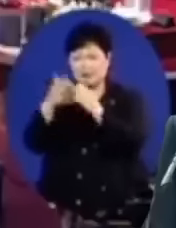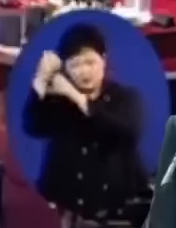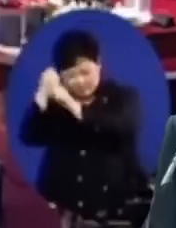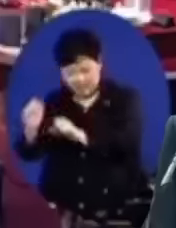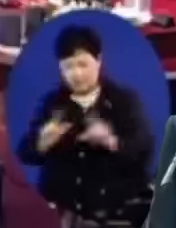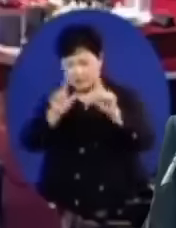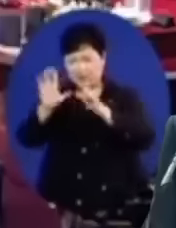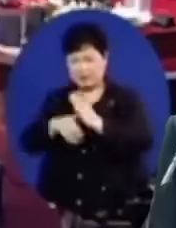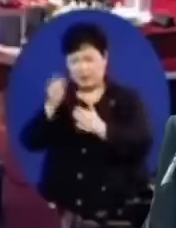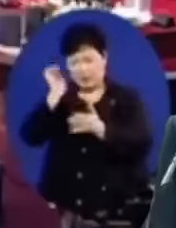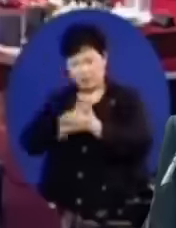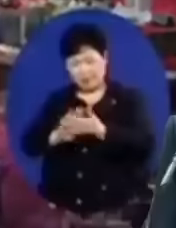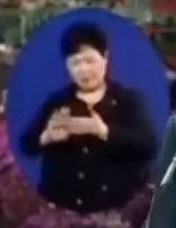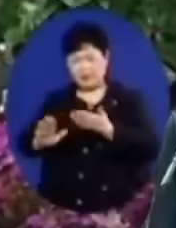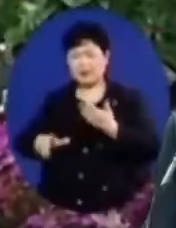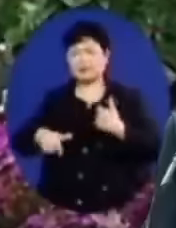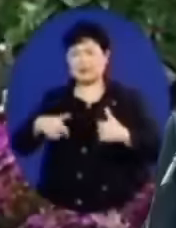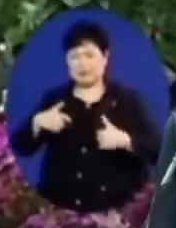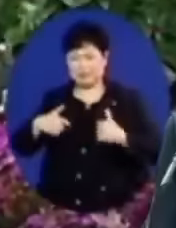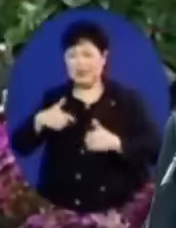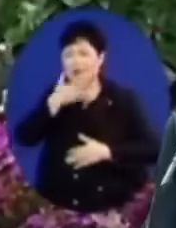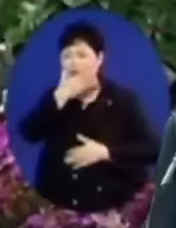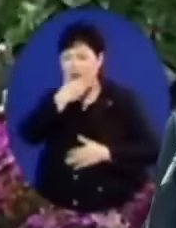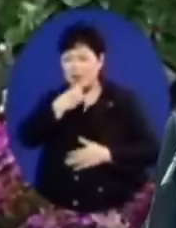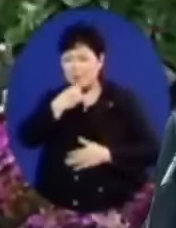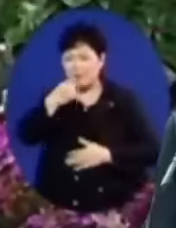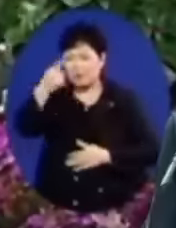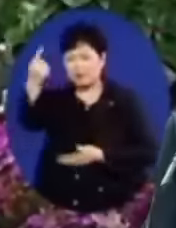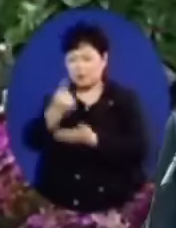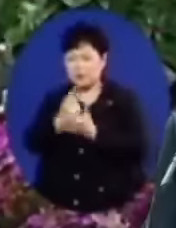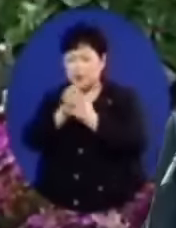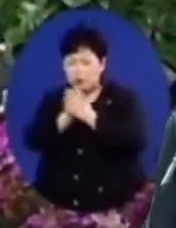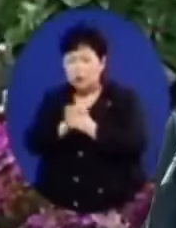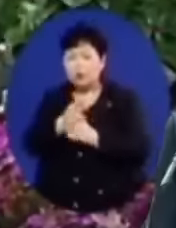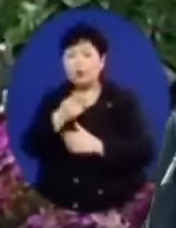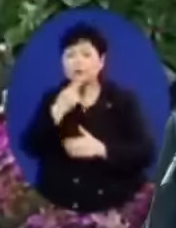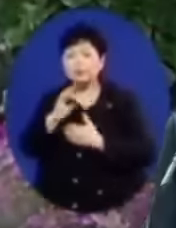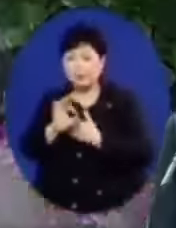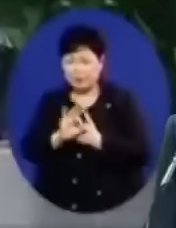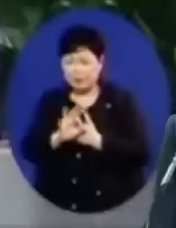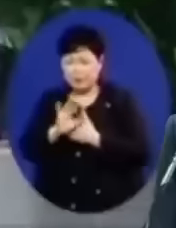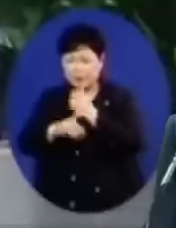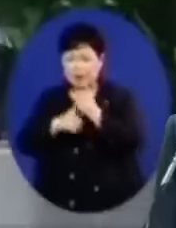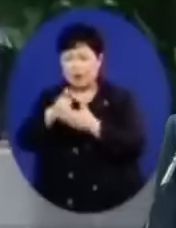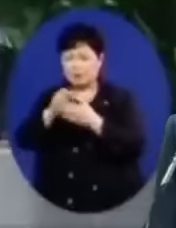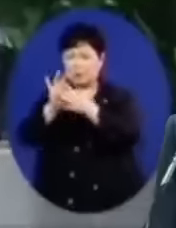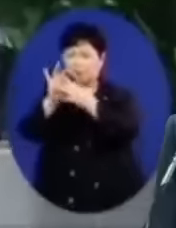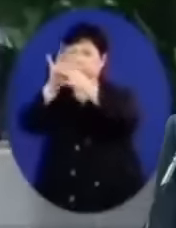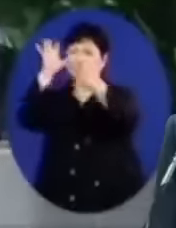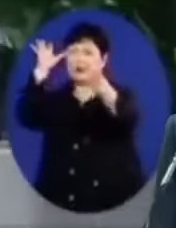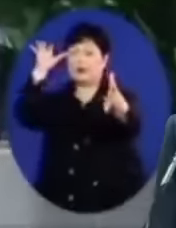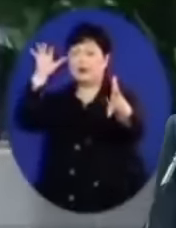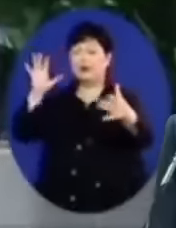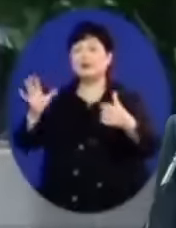때 평안과 기쁨과 행복이 다가오지, 기도하지 않을 때 하나님과의 관계가 없으니까